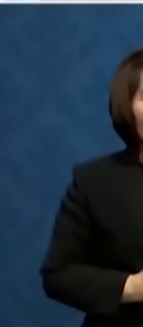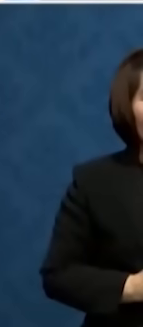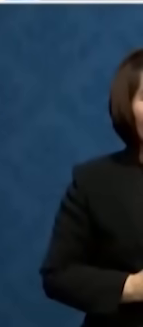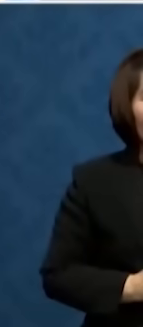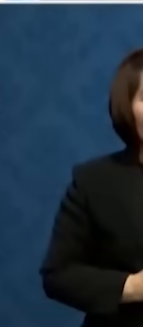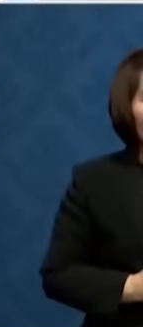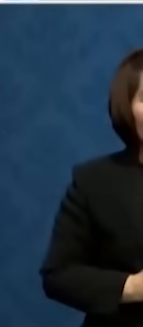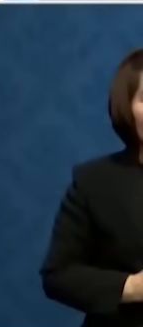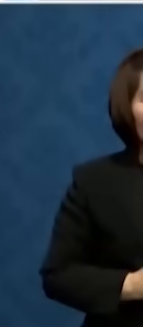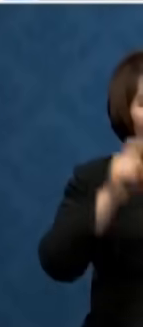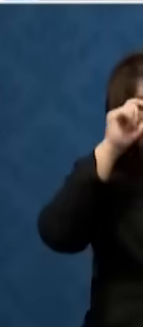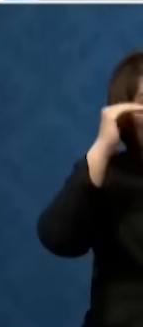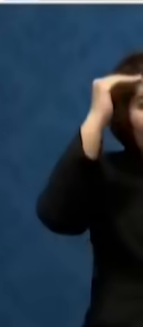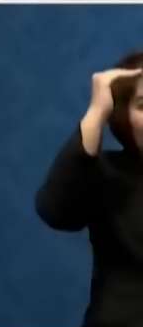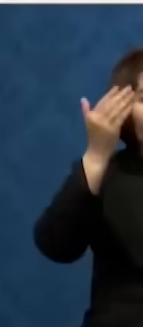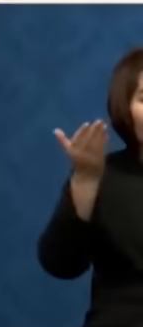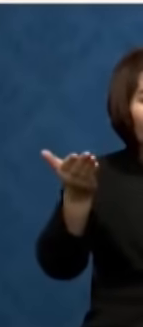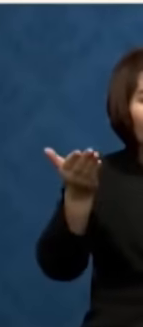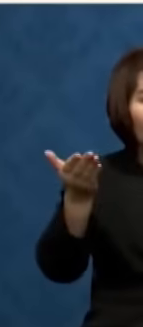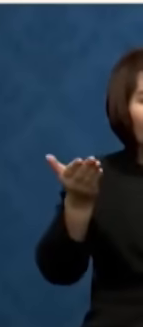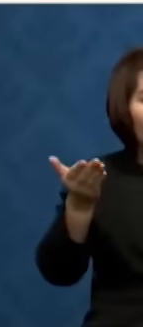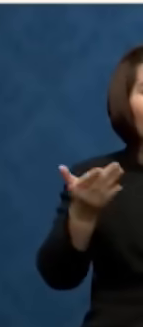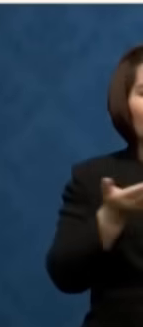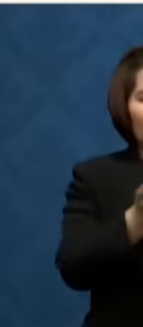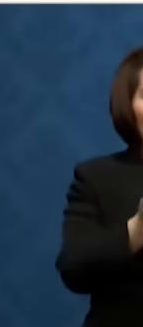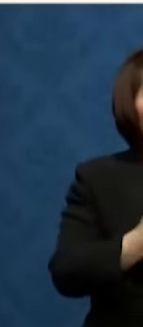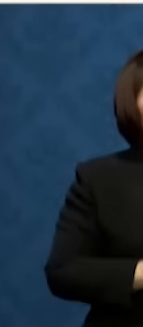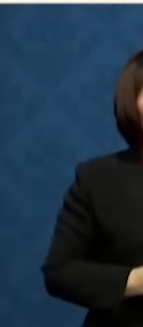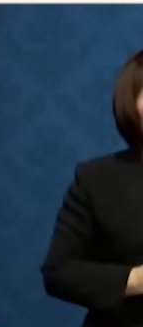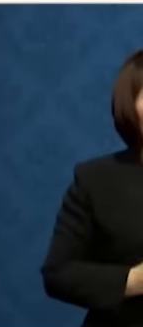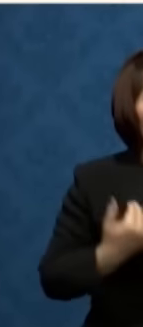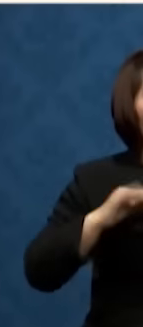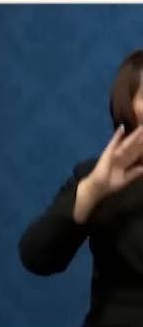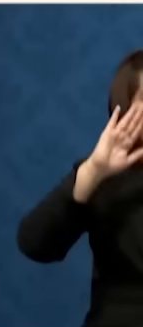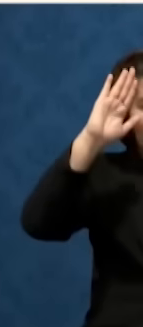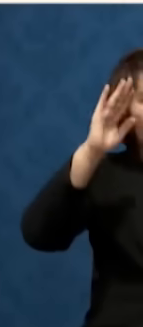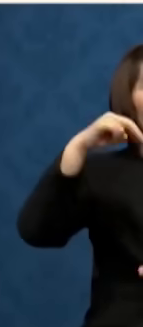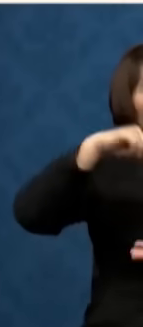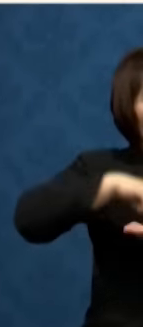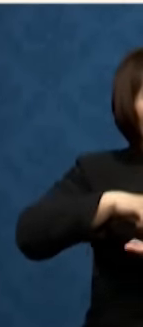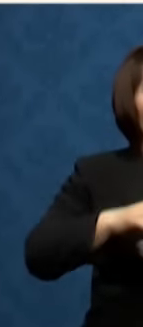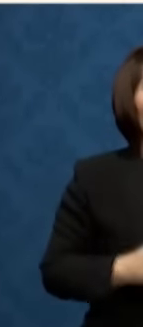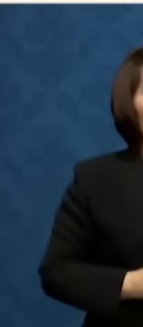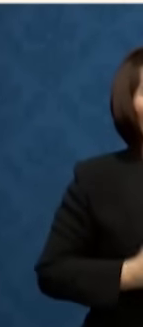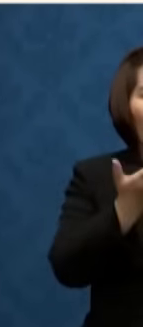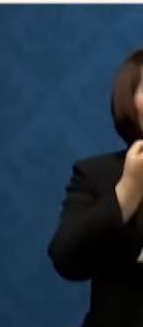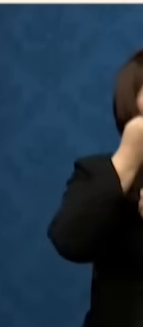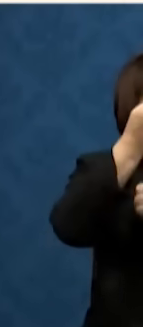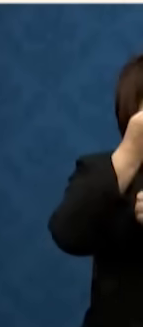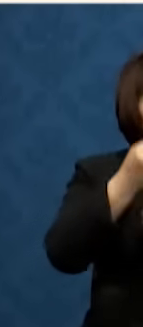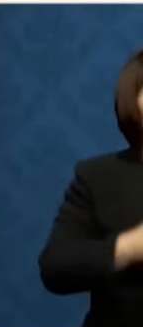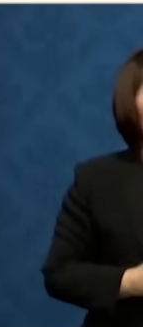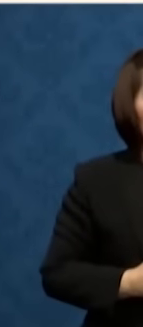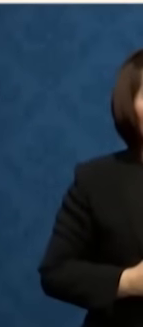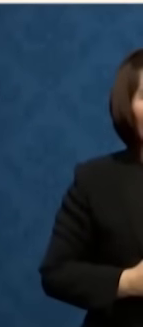ดว่าทางนี้ทางคุณรังสิมันยกมือยืนขึ้นแล้วก็ยกมือเป็นการประท้วงผมจะให้เ